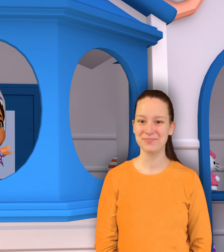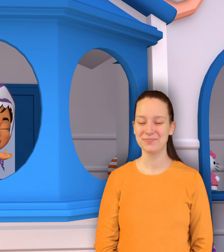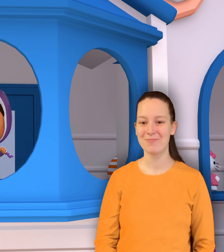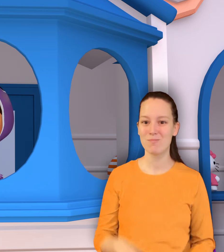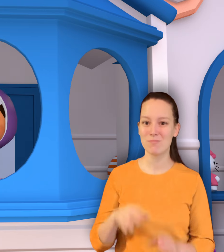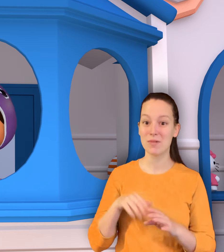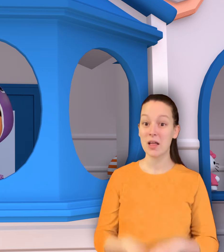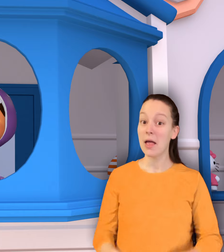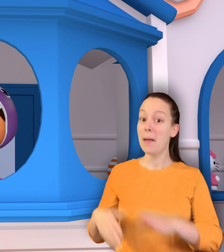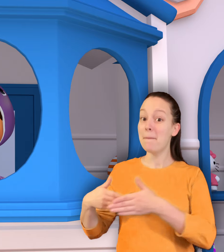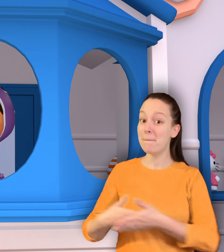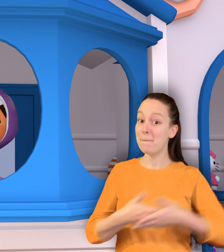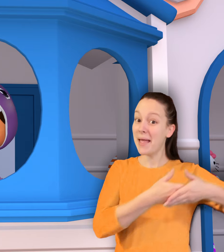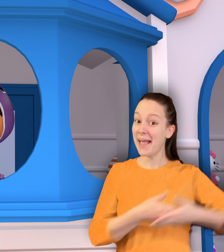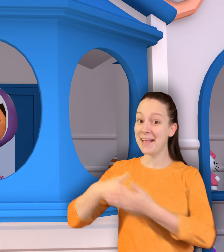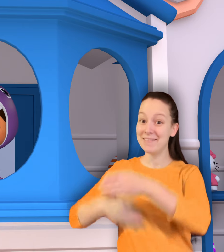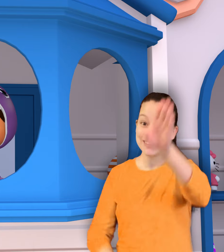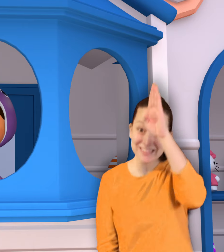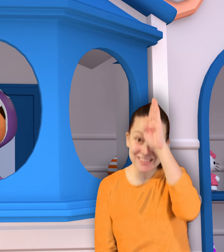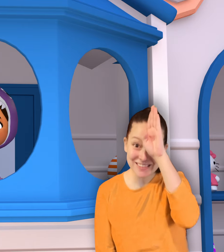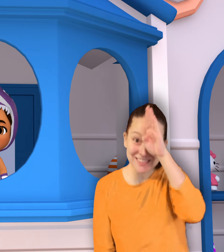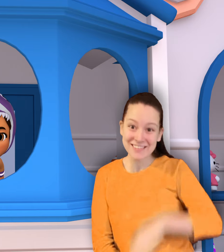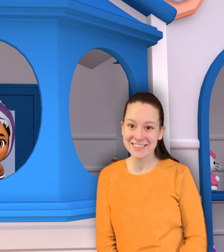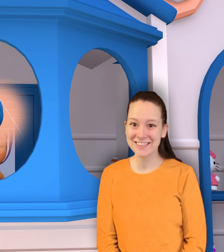てるちびザメ